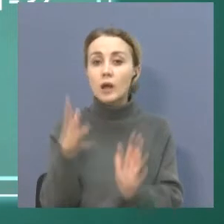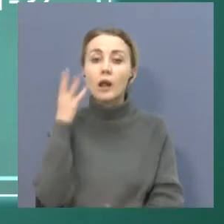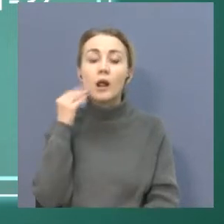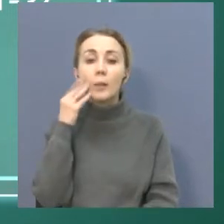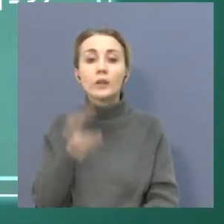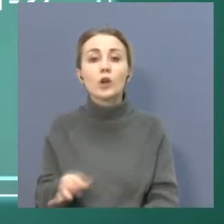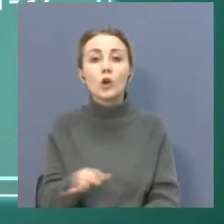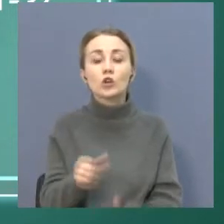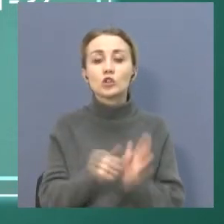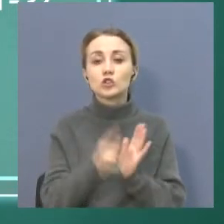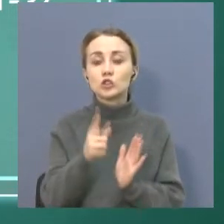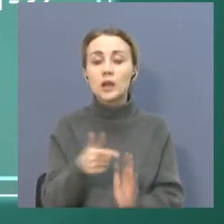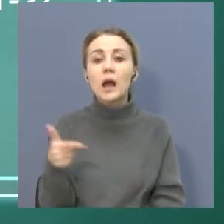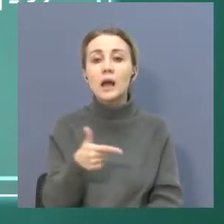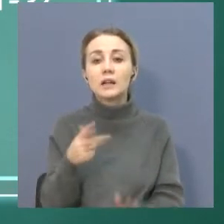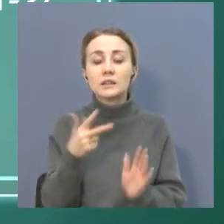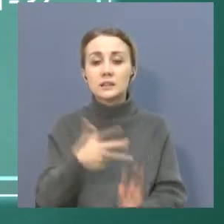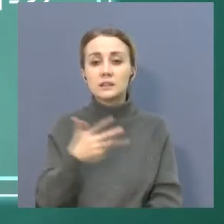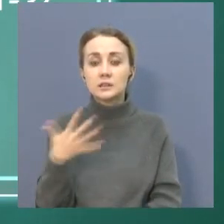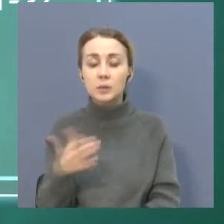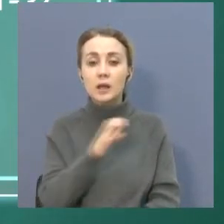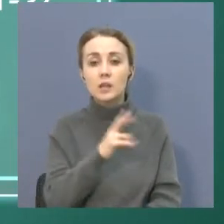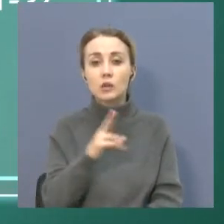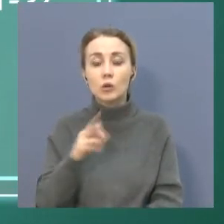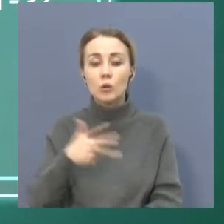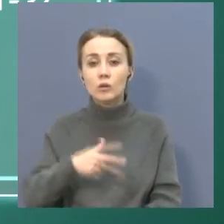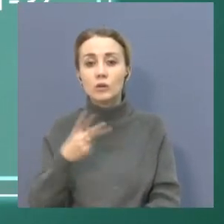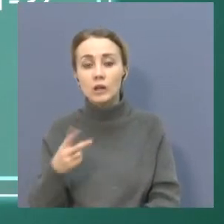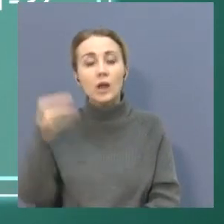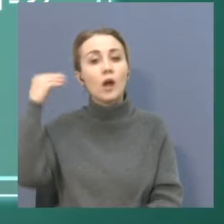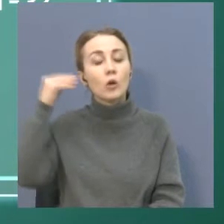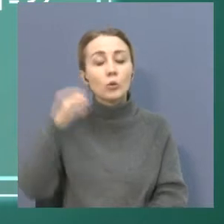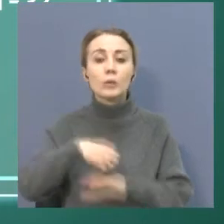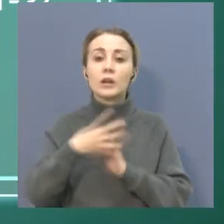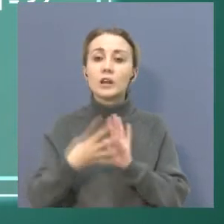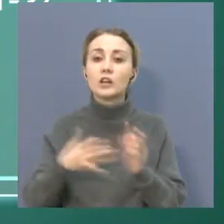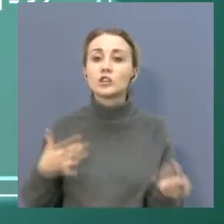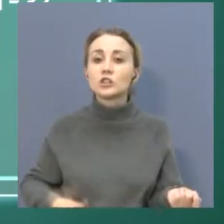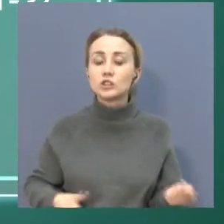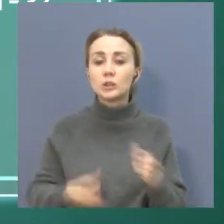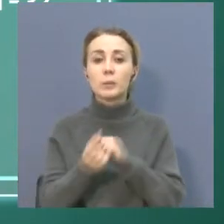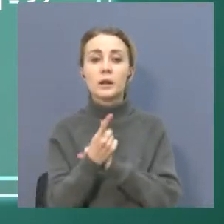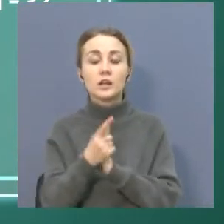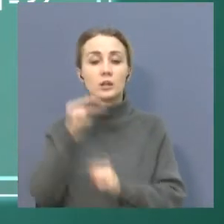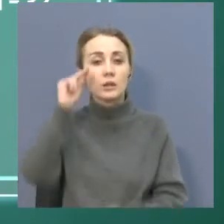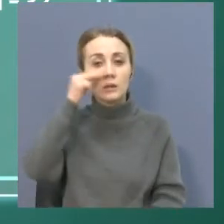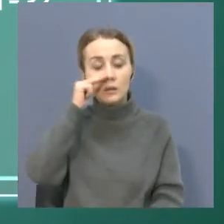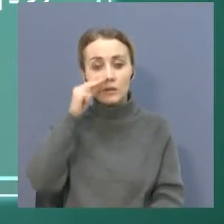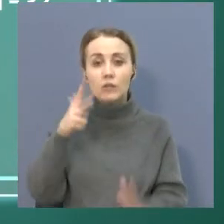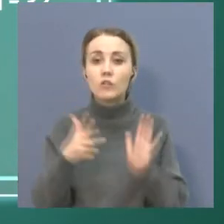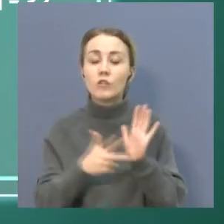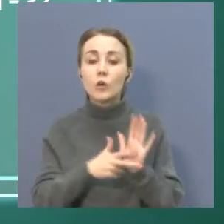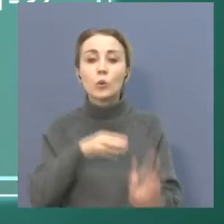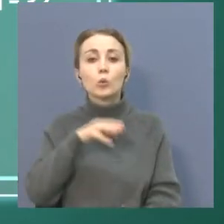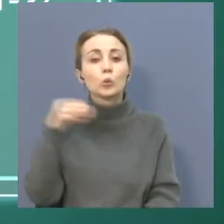облысында 35, солтүстік Қазақстан облысында 32, Ақтөбе облысында 19 адам вирус жұқтырды. Жамбыл облысында 11, ал Түркістан облысы